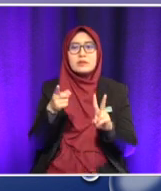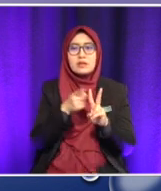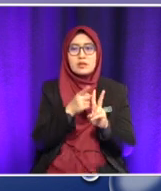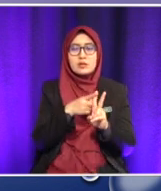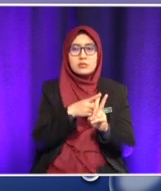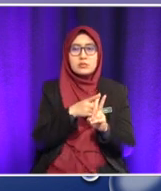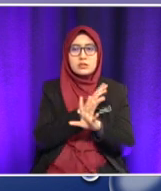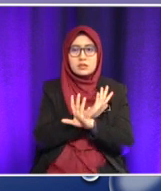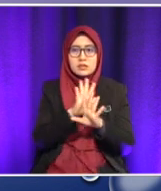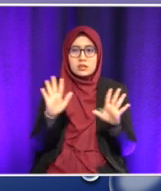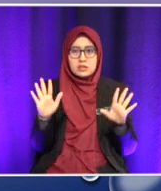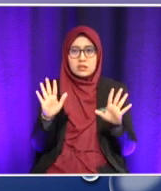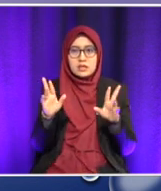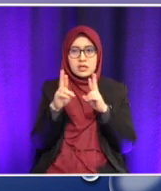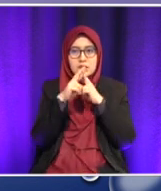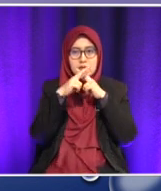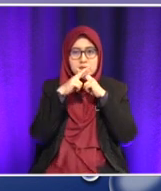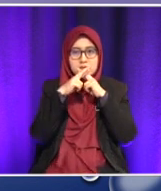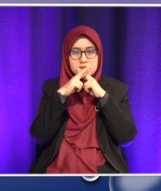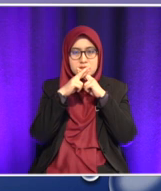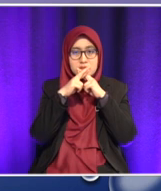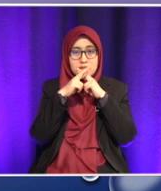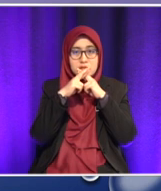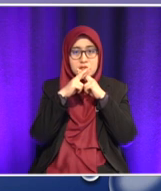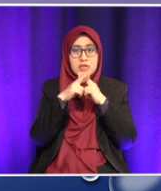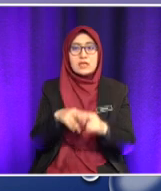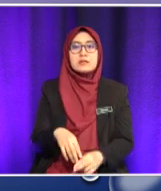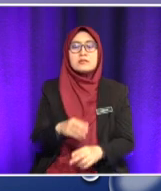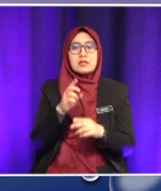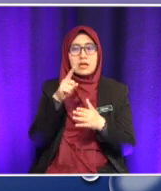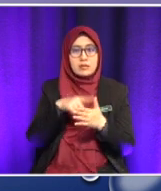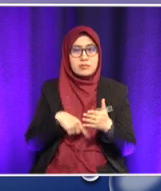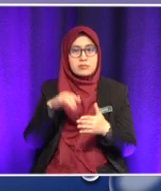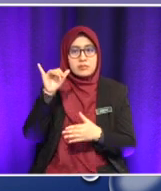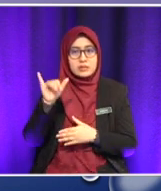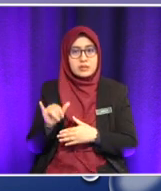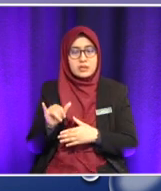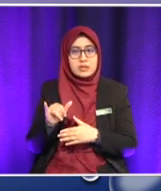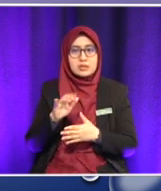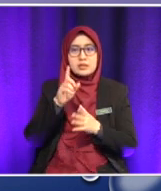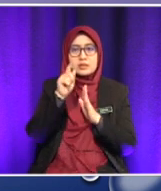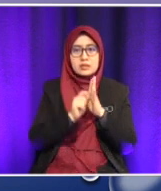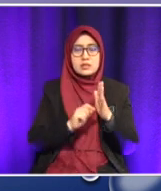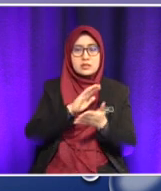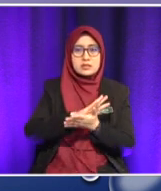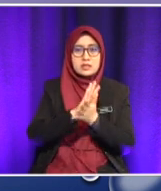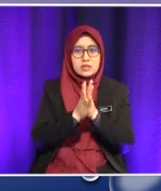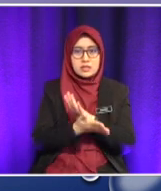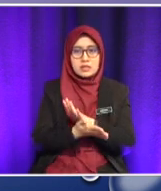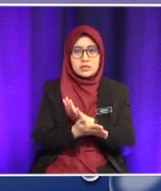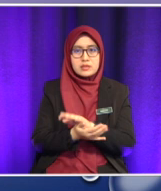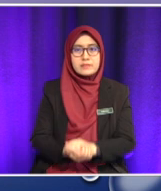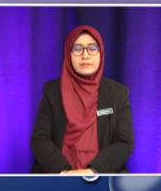tidak merahasiakan masalah jangan simpan sendiri mengganggu